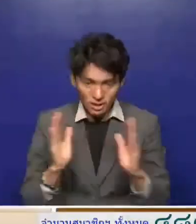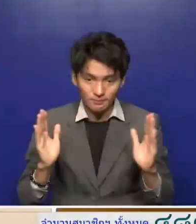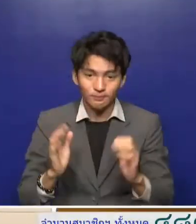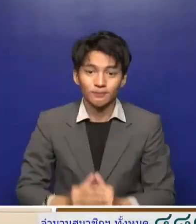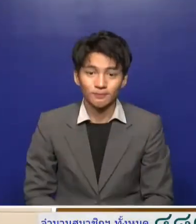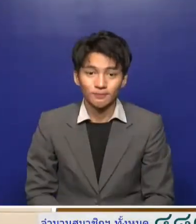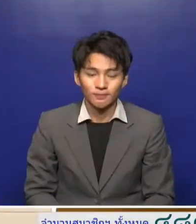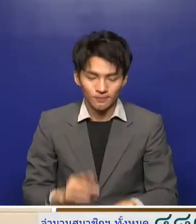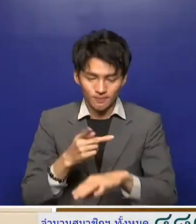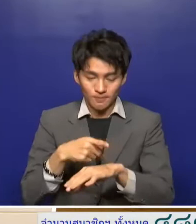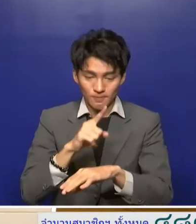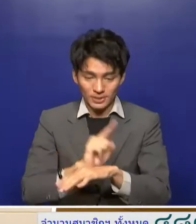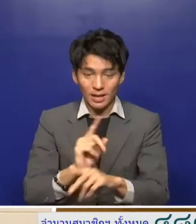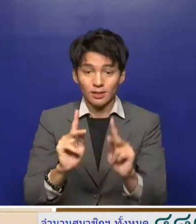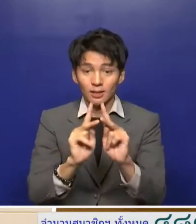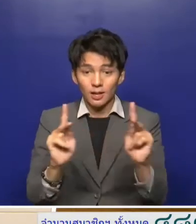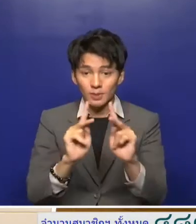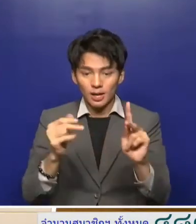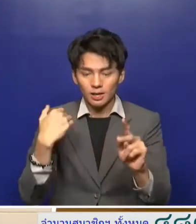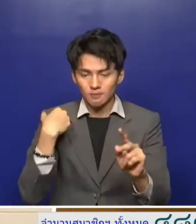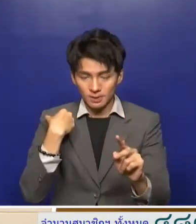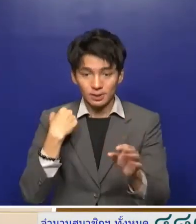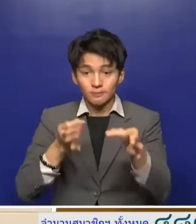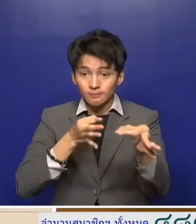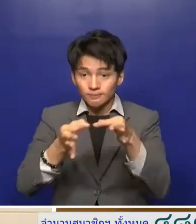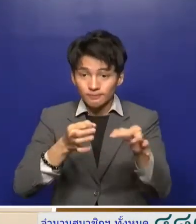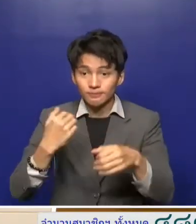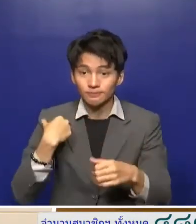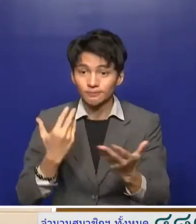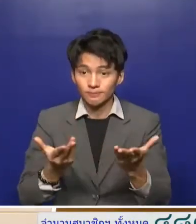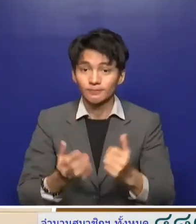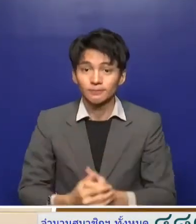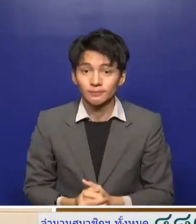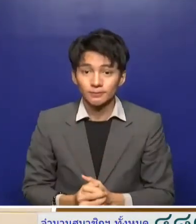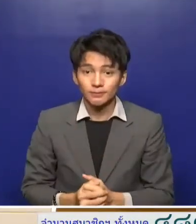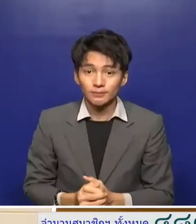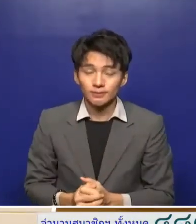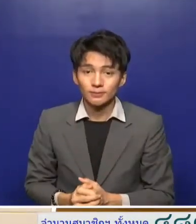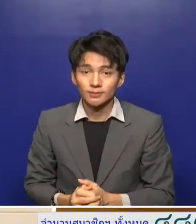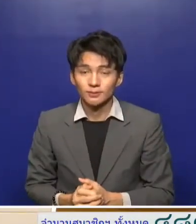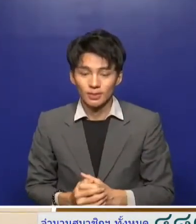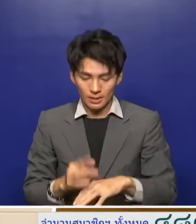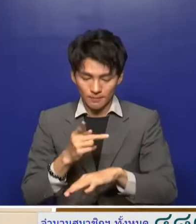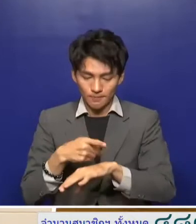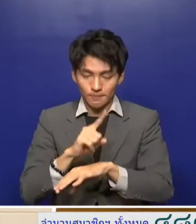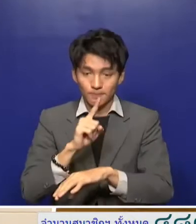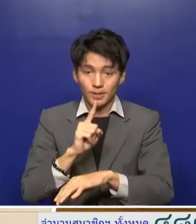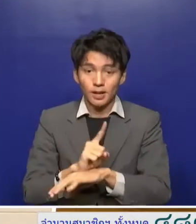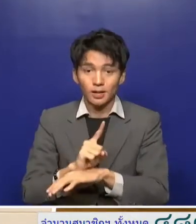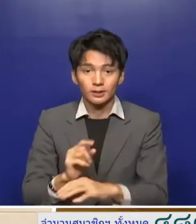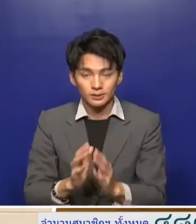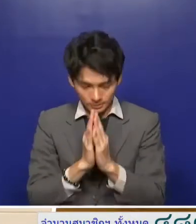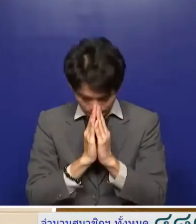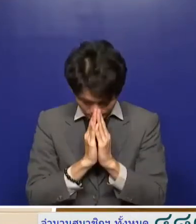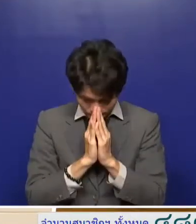ประธานกรรมธิการมีอะไรชี้แจงไหมครับเชิญครับ กราบเรียนท่านประธานสภาผู้แทนราษฎรผ